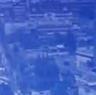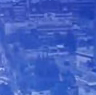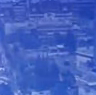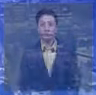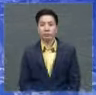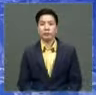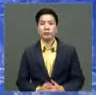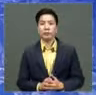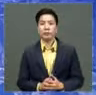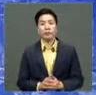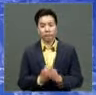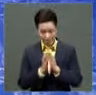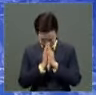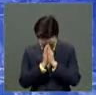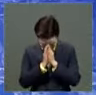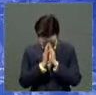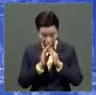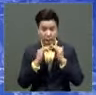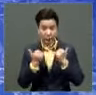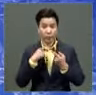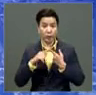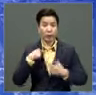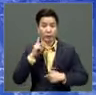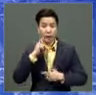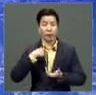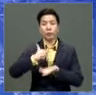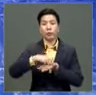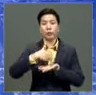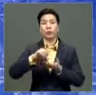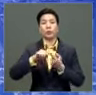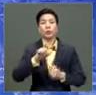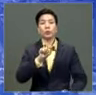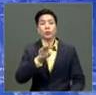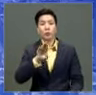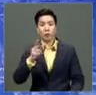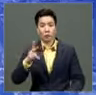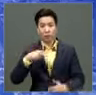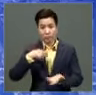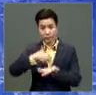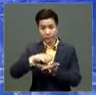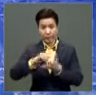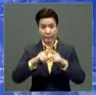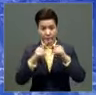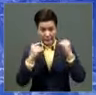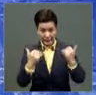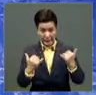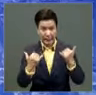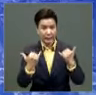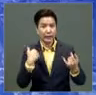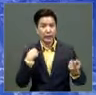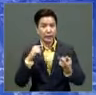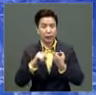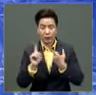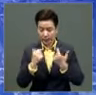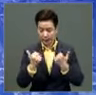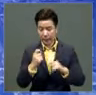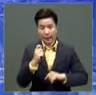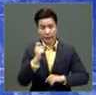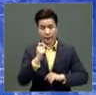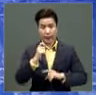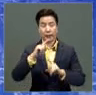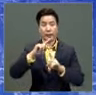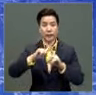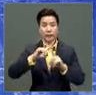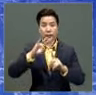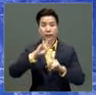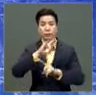ทย สวัสดีครับต้อนรับคุณผู้ชมทุกท่านนะครับเข้าสู่การแถลงข่าวจากศูนย์บริหารสถานการณ์โควิด-19หรือสบควันนี้วันอังคารที่14ก